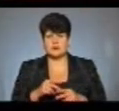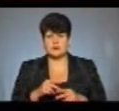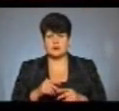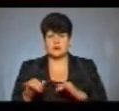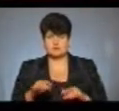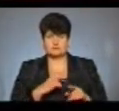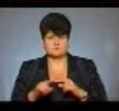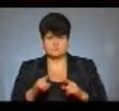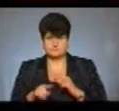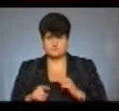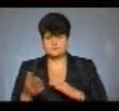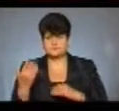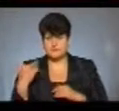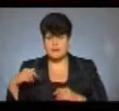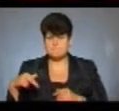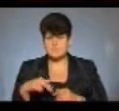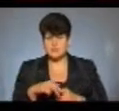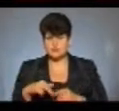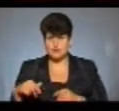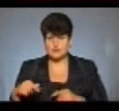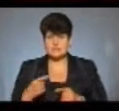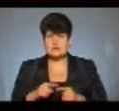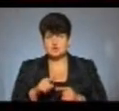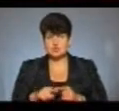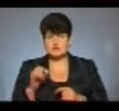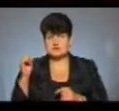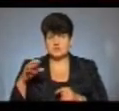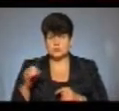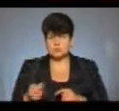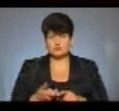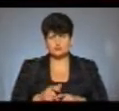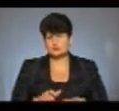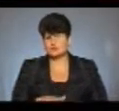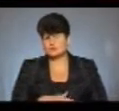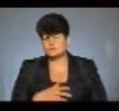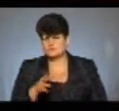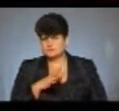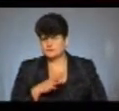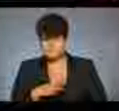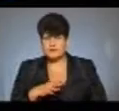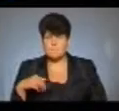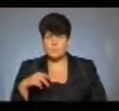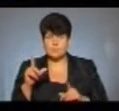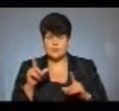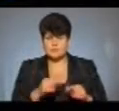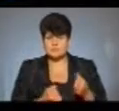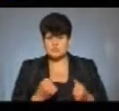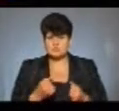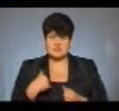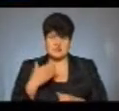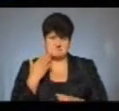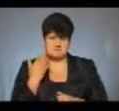пожвавіше. По-перше, просто пішоходи на тому світлофорі дуже багато затримували часу на проїзд машин. Мені здається, що